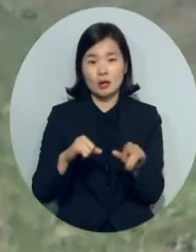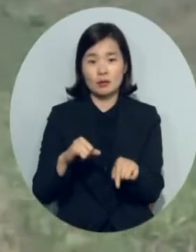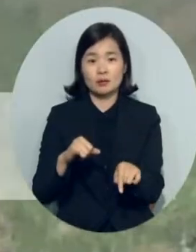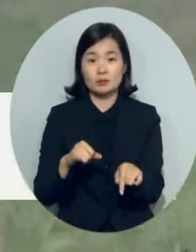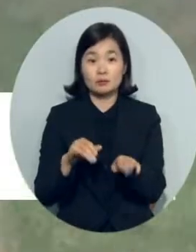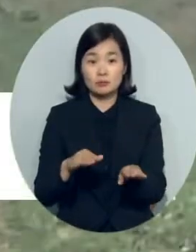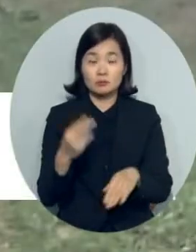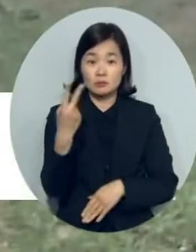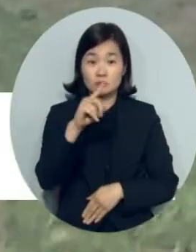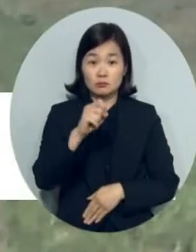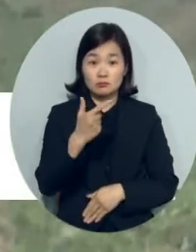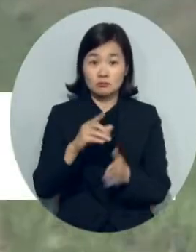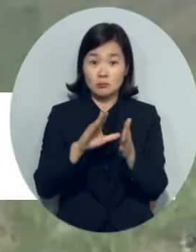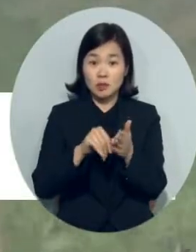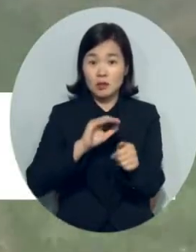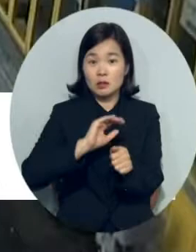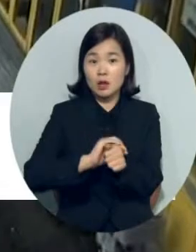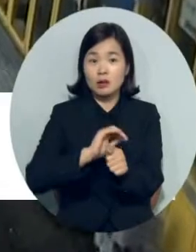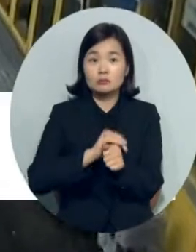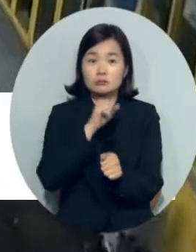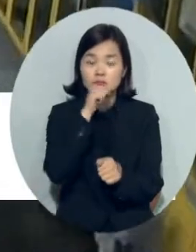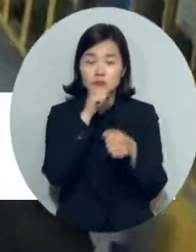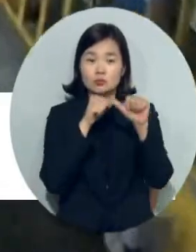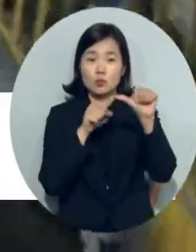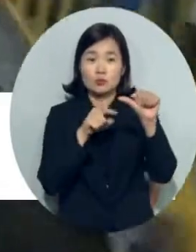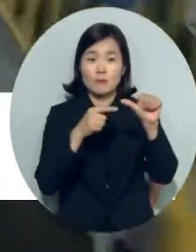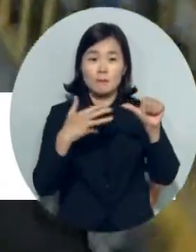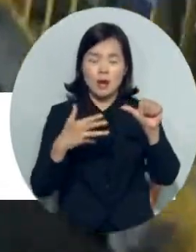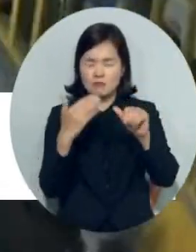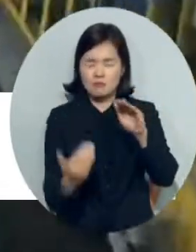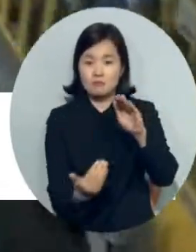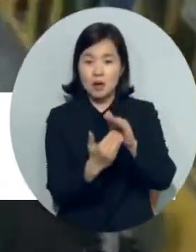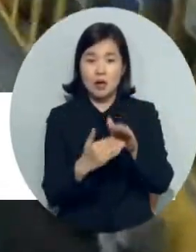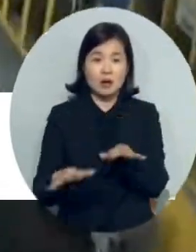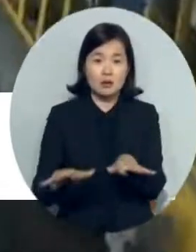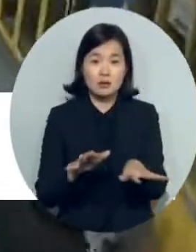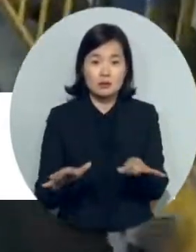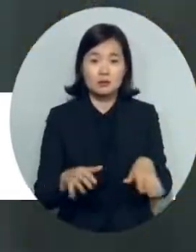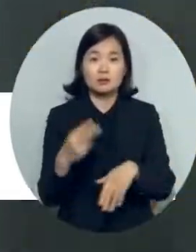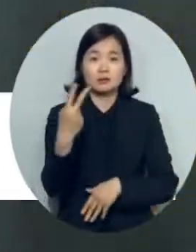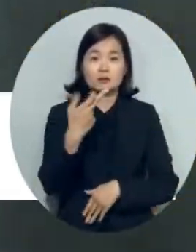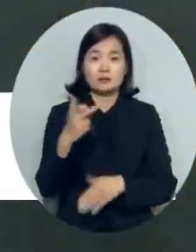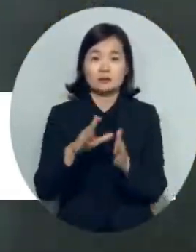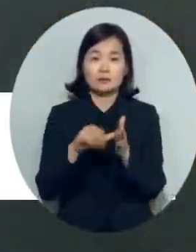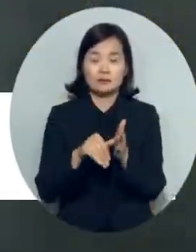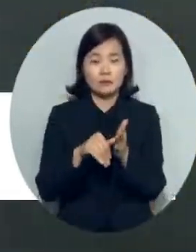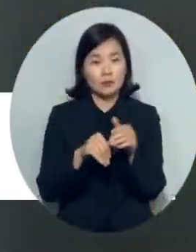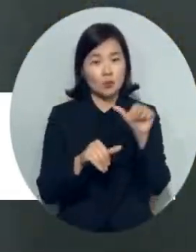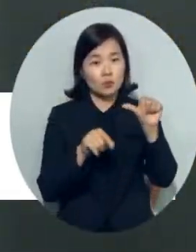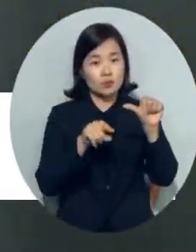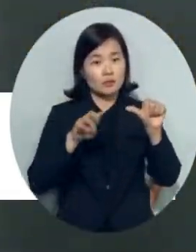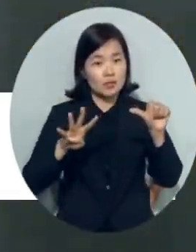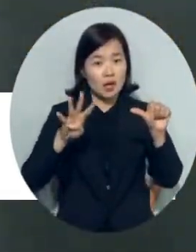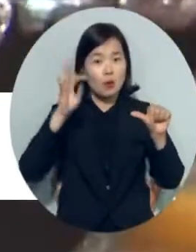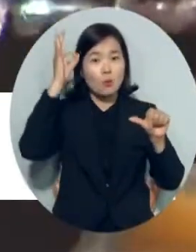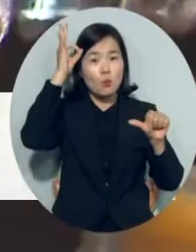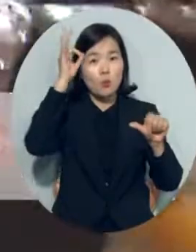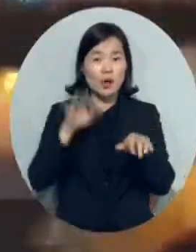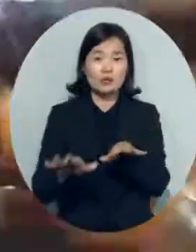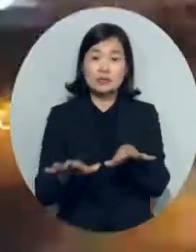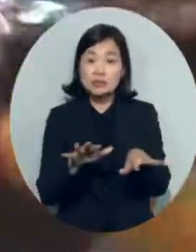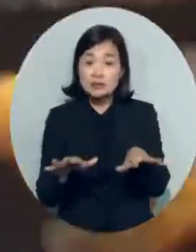더구나 2016년 는 경주의 규모 어쩜 팔에 역대급 강진과 2017년 규모 5.4 에 포함 광진